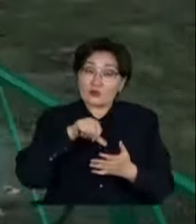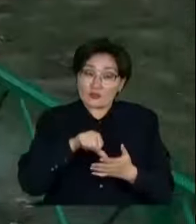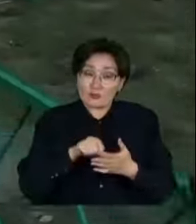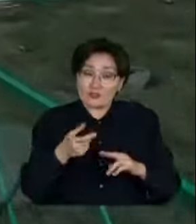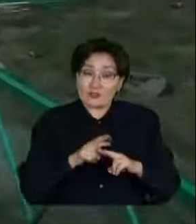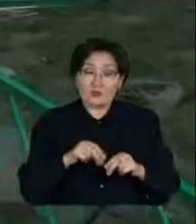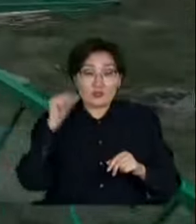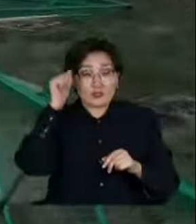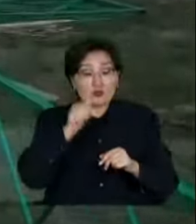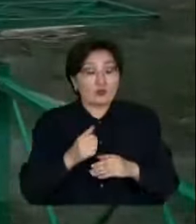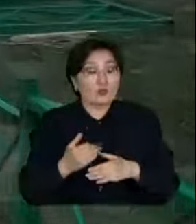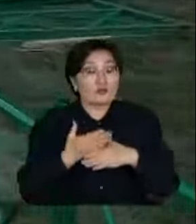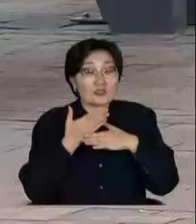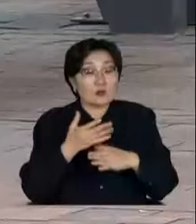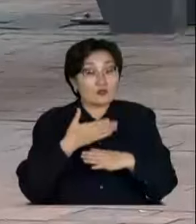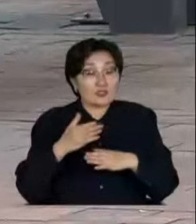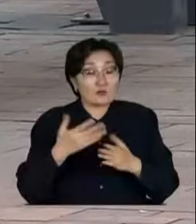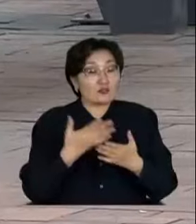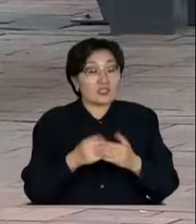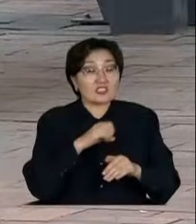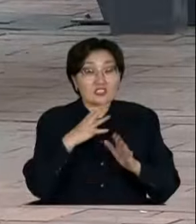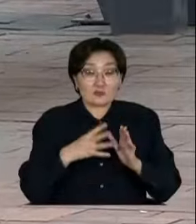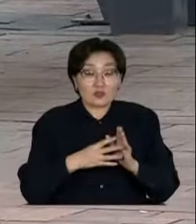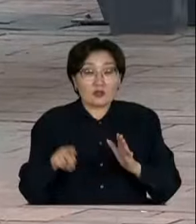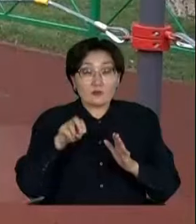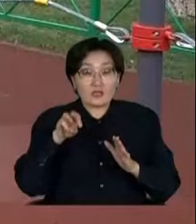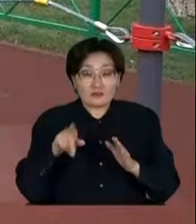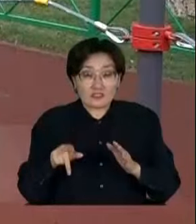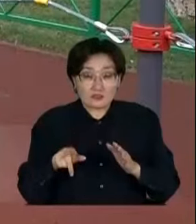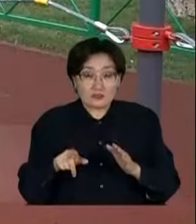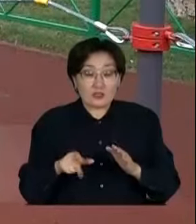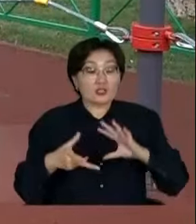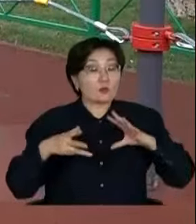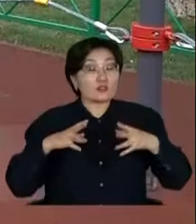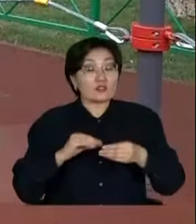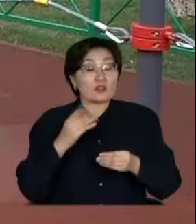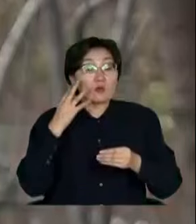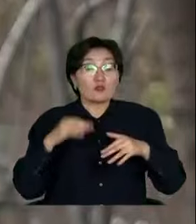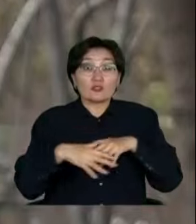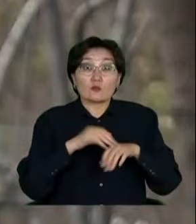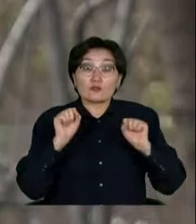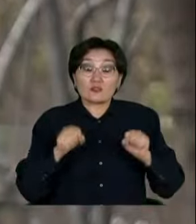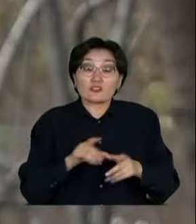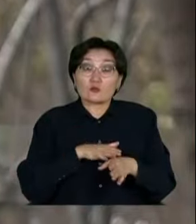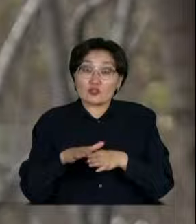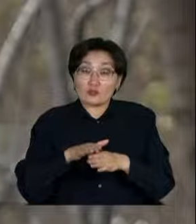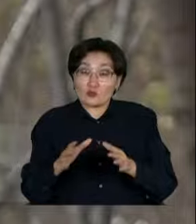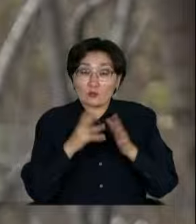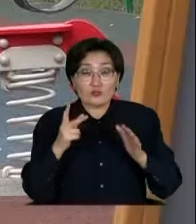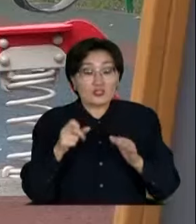В этом году на ее поддержку выделили порядка 19 миллиардов тенге. В результате алматинцы смогли реализовать